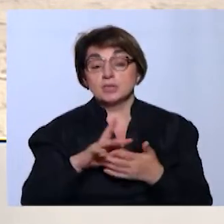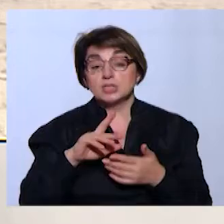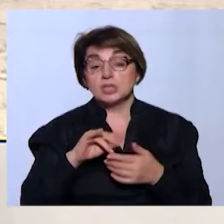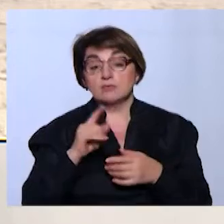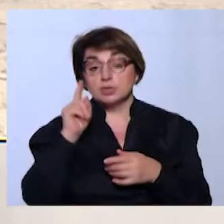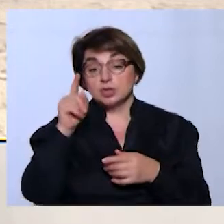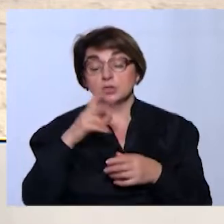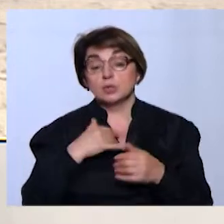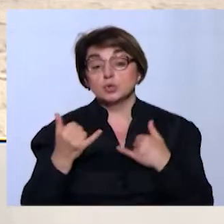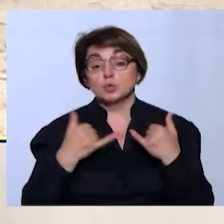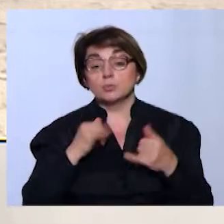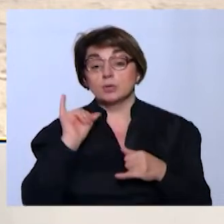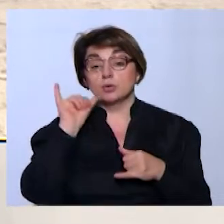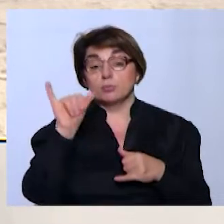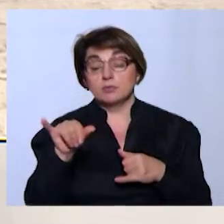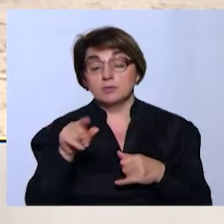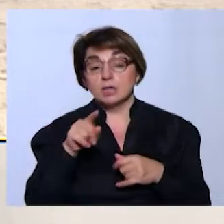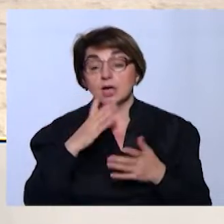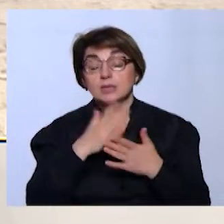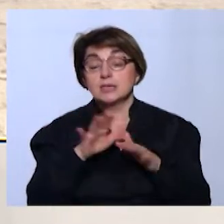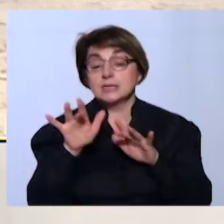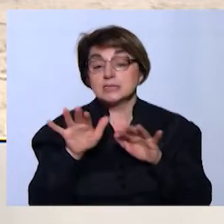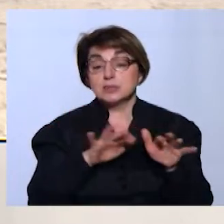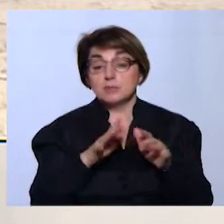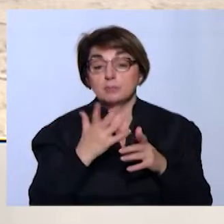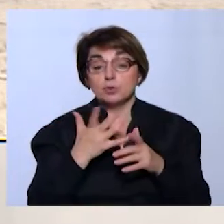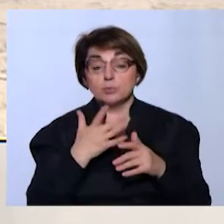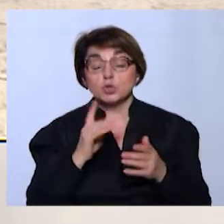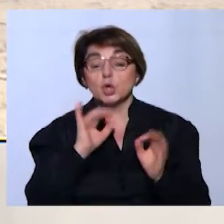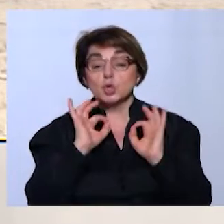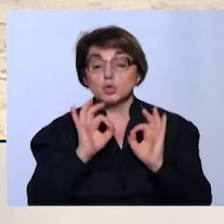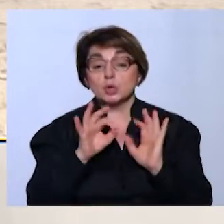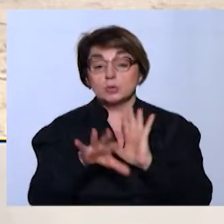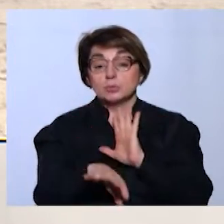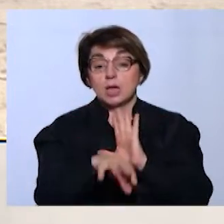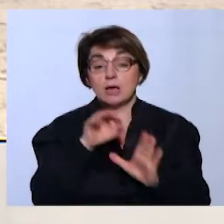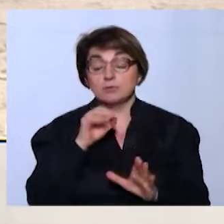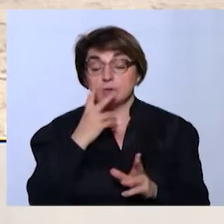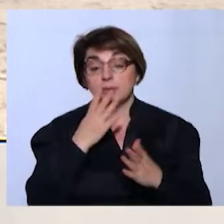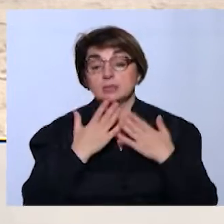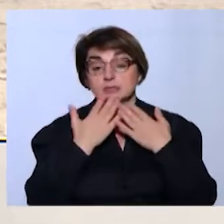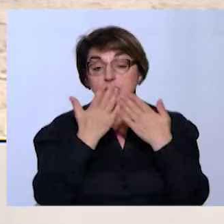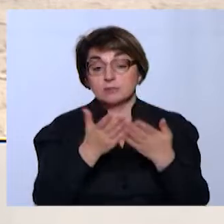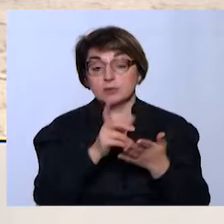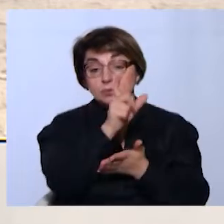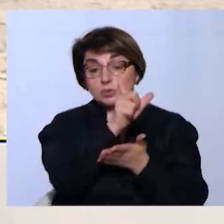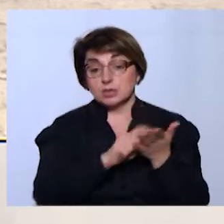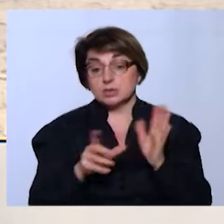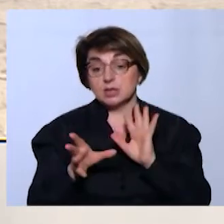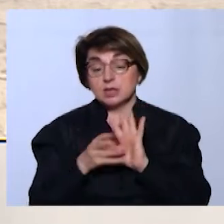და იქ ჩვენ გამოყენებული გვაქვს ზმნები, რომელიც სწორად უნდა ავირჩიოთ. Აბა წავიკითხოთ